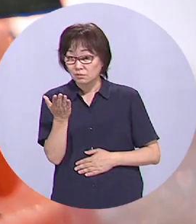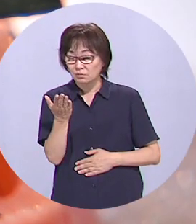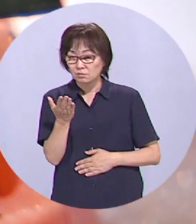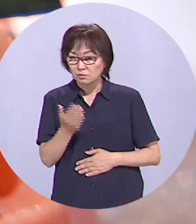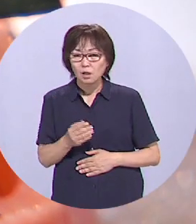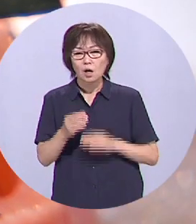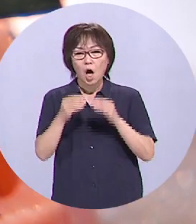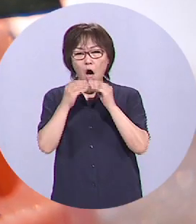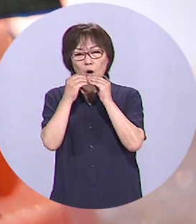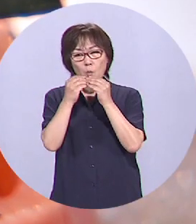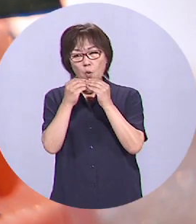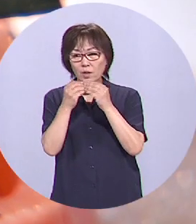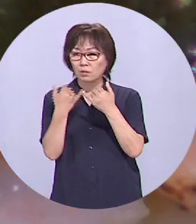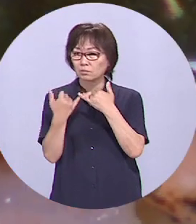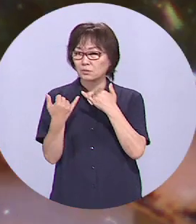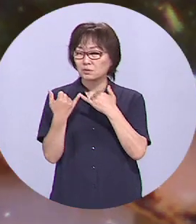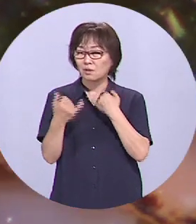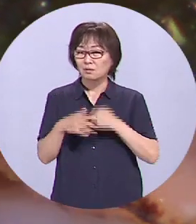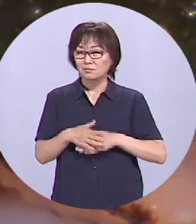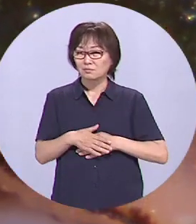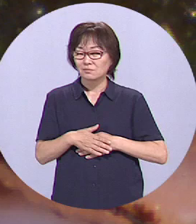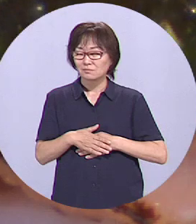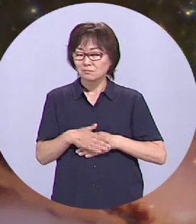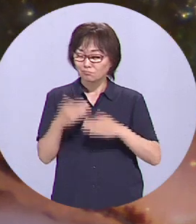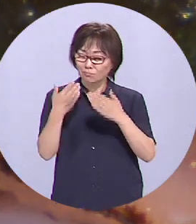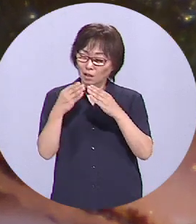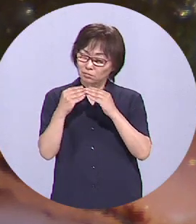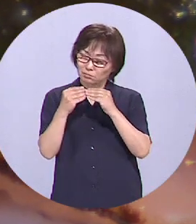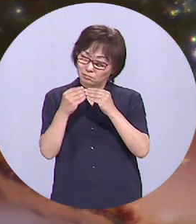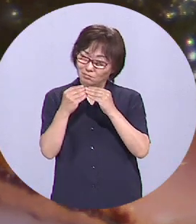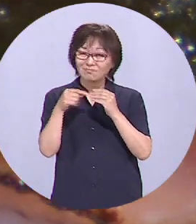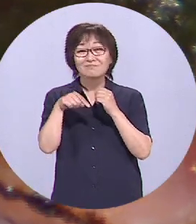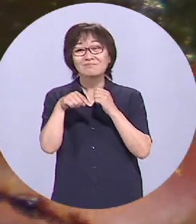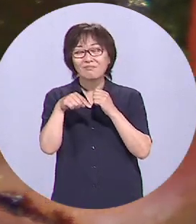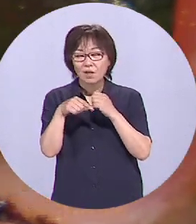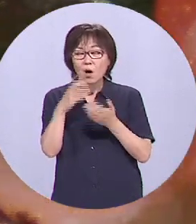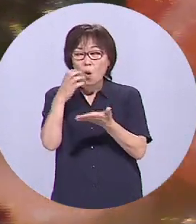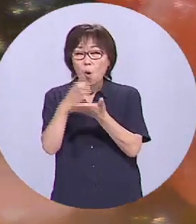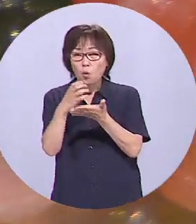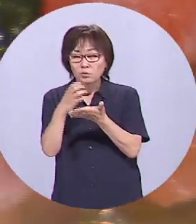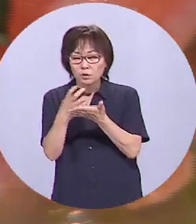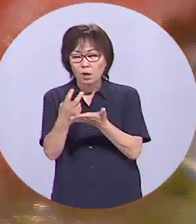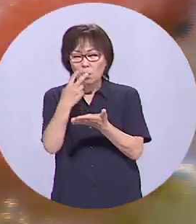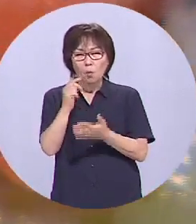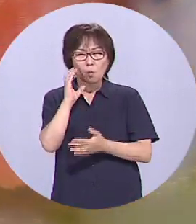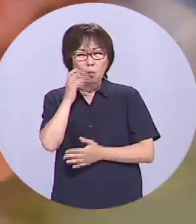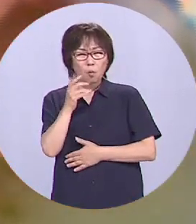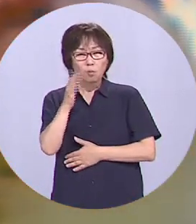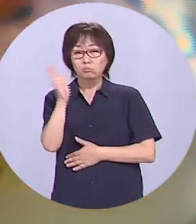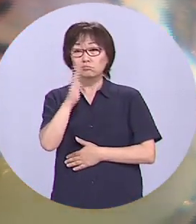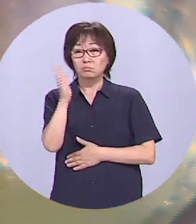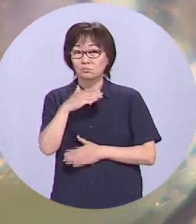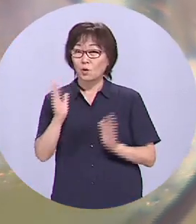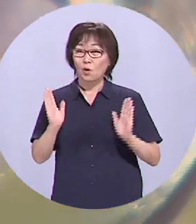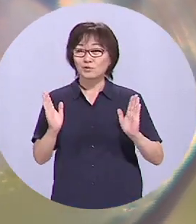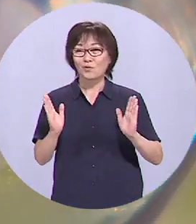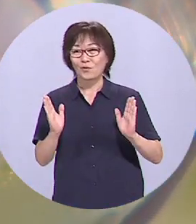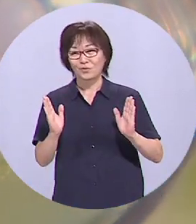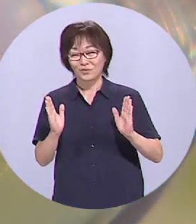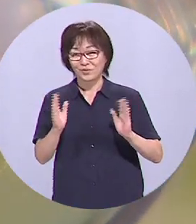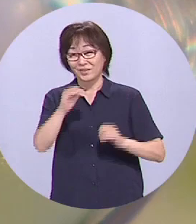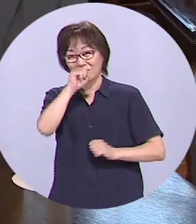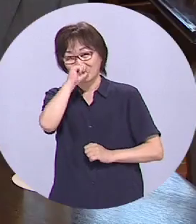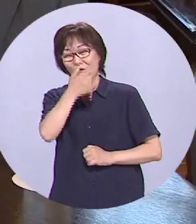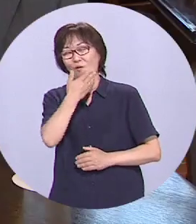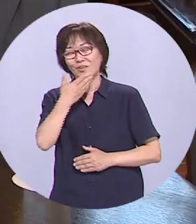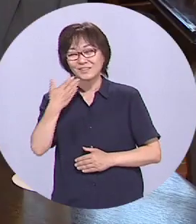チの食感、 食感はパリパリしてる、 ね、パリパリしてる。お茶の香りが強いんかな思ったけど、うん、ちょうどいいぐらいに美